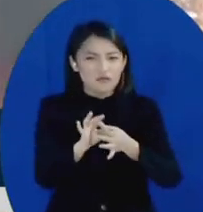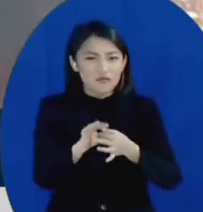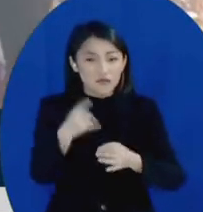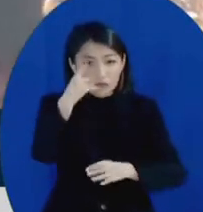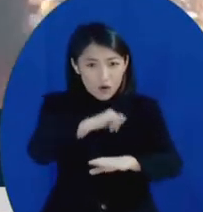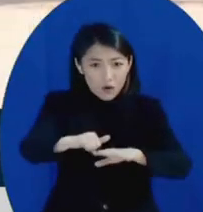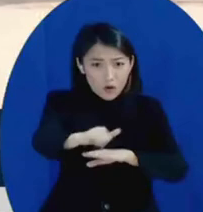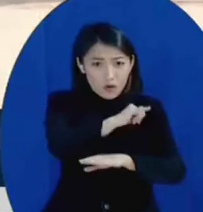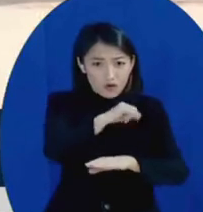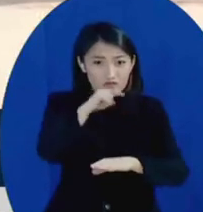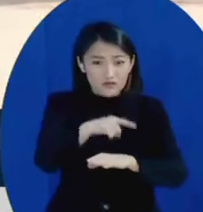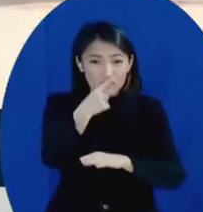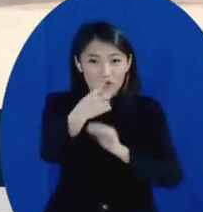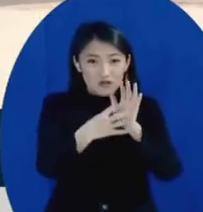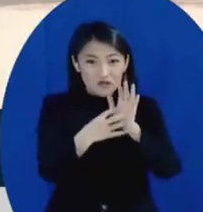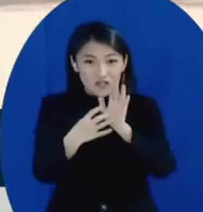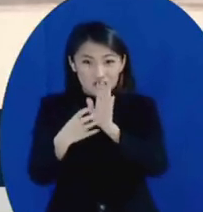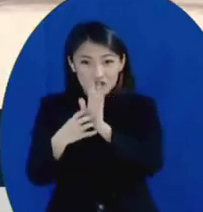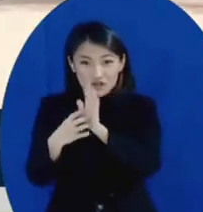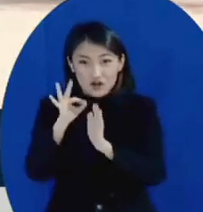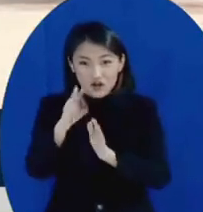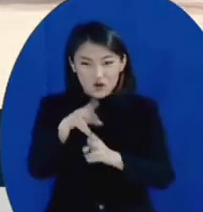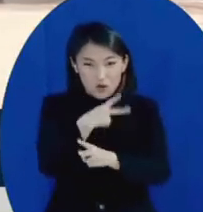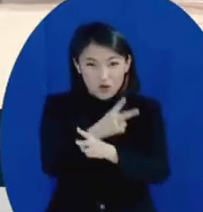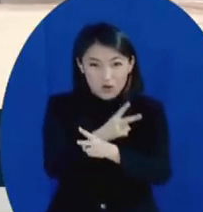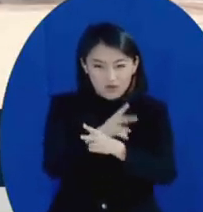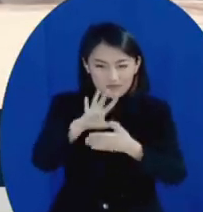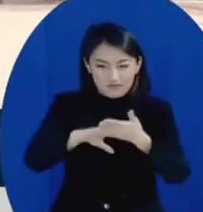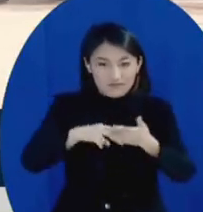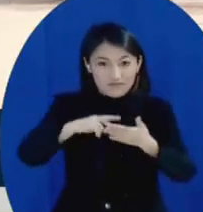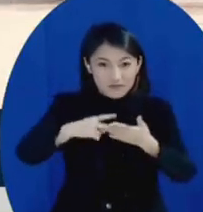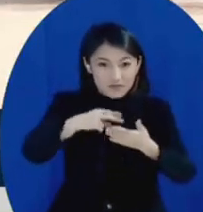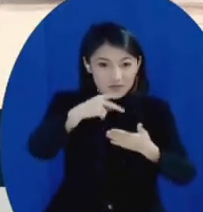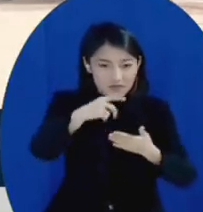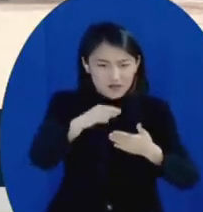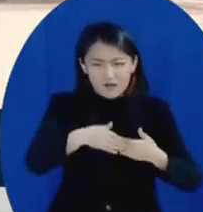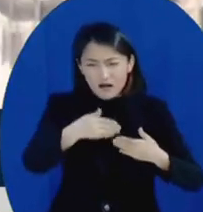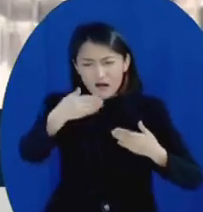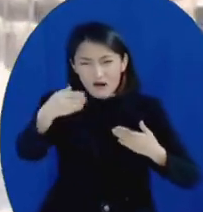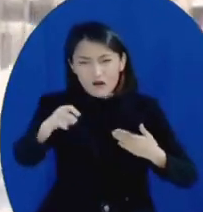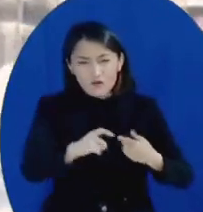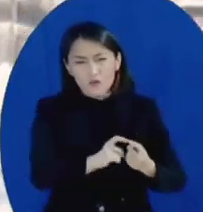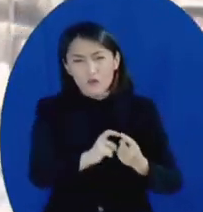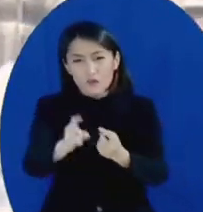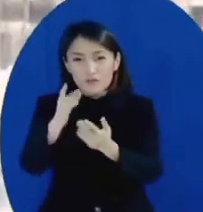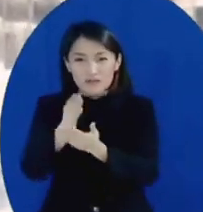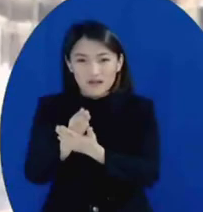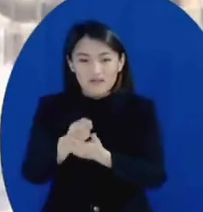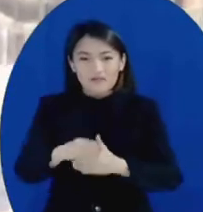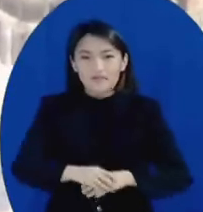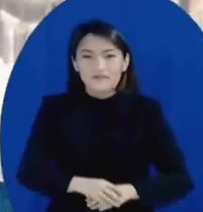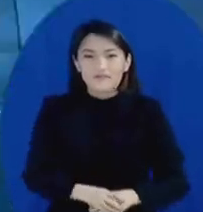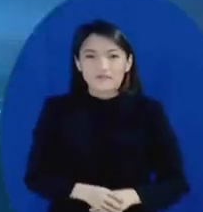улс хамгийн сүүлд 1999 онд хөдөлмөрийн хуульд өөрчлөлт оруулснаар өнөөдөр хүртэл хүчин төгөлдөр мөрдөгдөж байна.